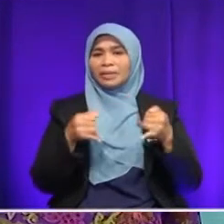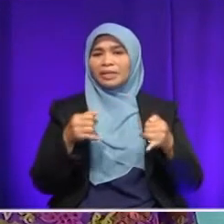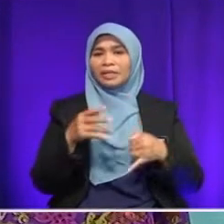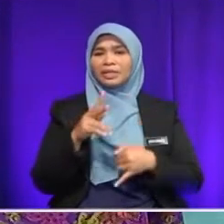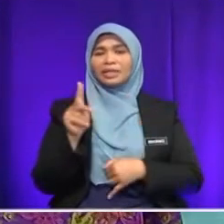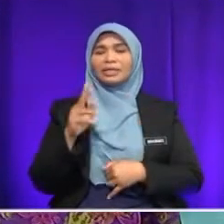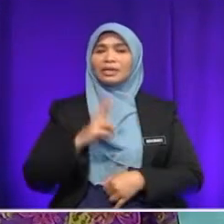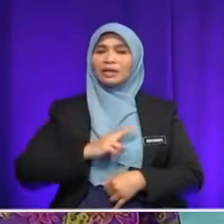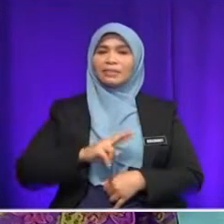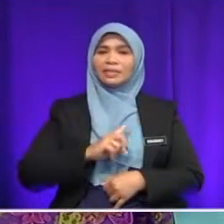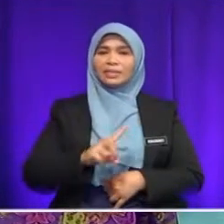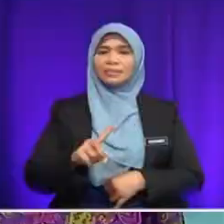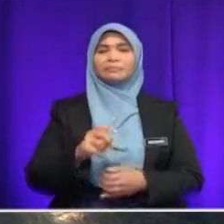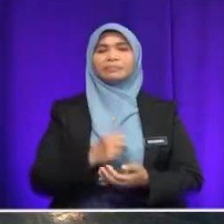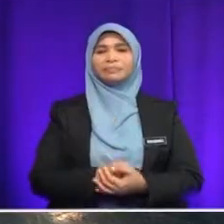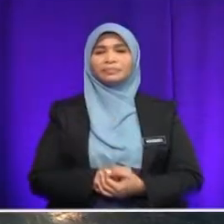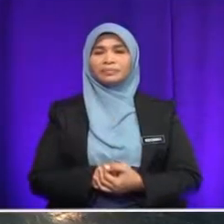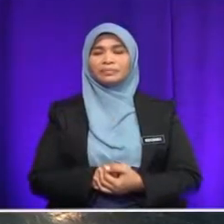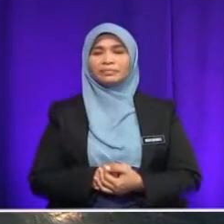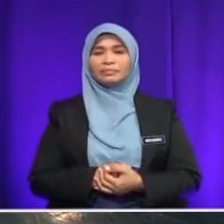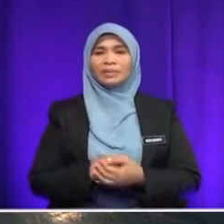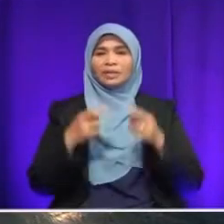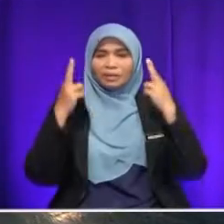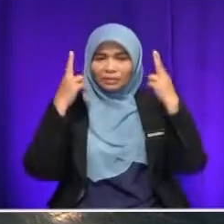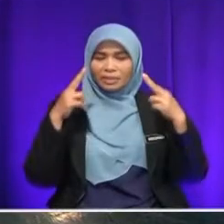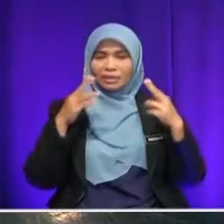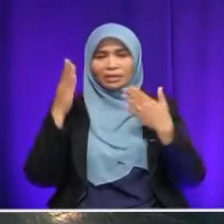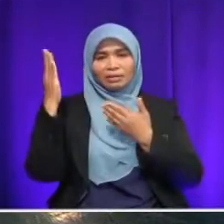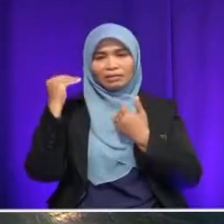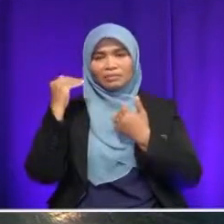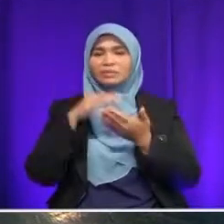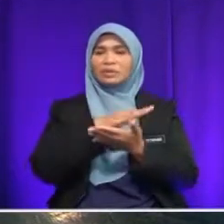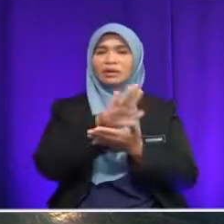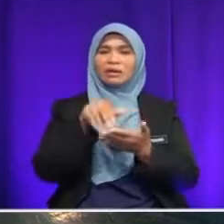ya semua? Baik. Okey, Ustazah harap anak murid di rumah juga